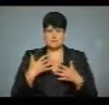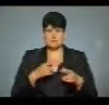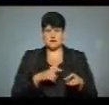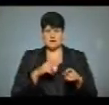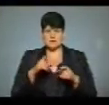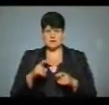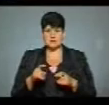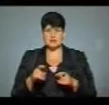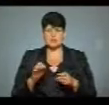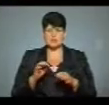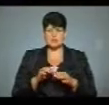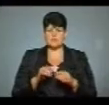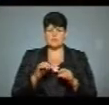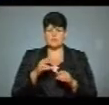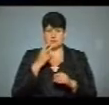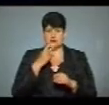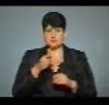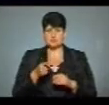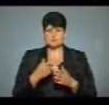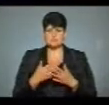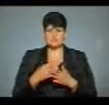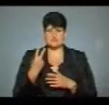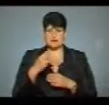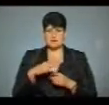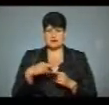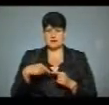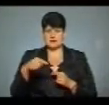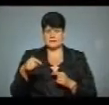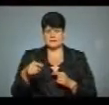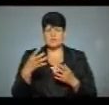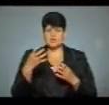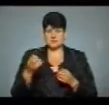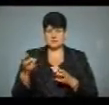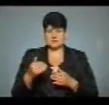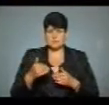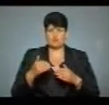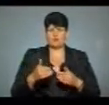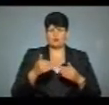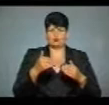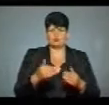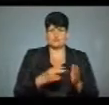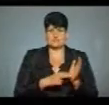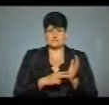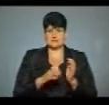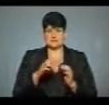перенесли практично, якщо ви бачите, десь на 2 метри, і, можливо, прийдеться ще посунути на сантиметрів 70.